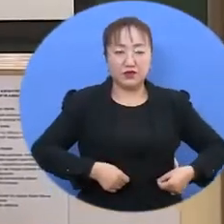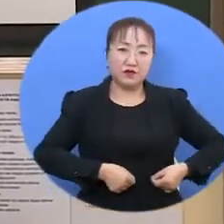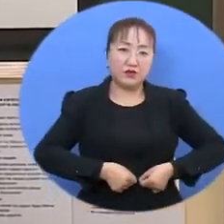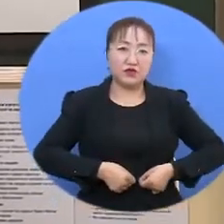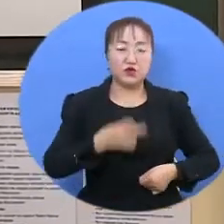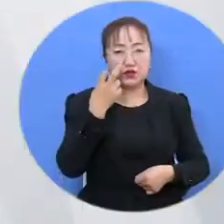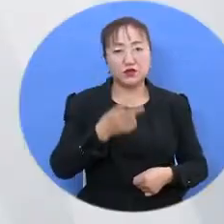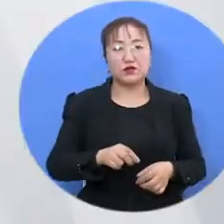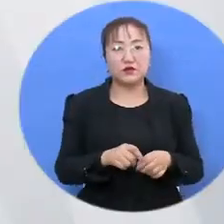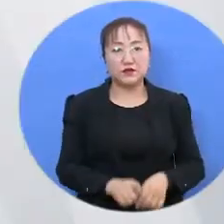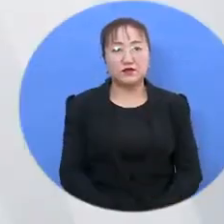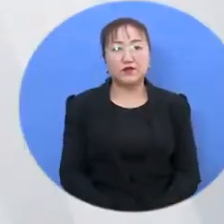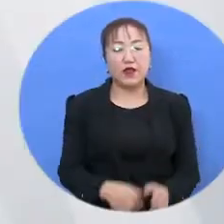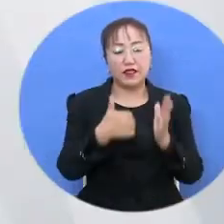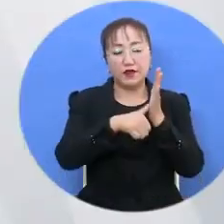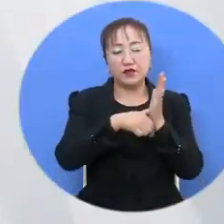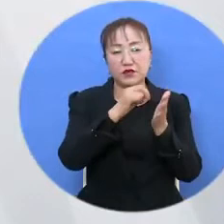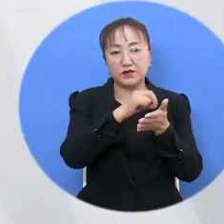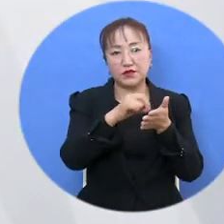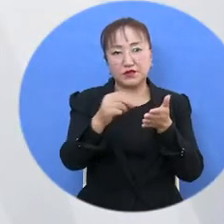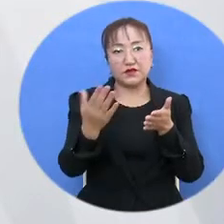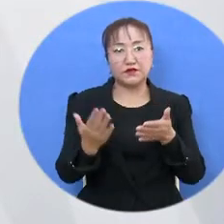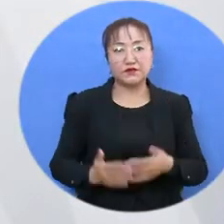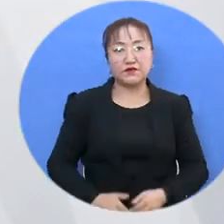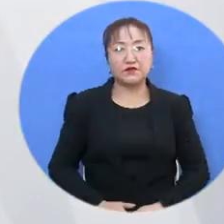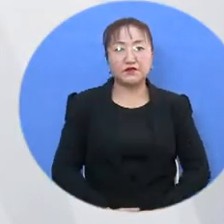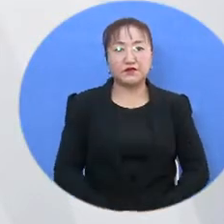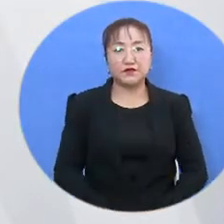хэмжилтэй хийсэн бол хүүхдүүдээ дэвтэртээ бичээрээ